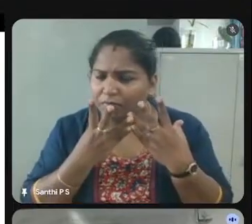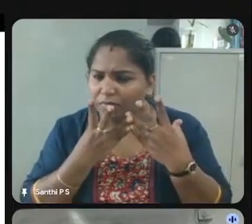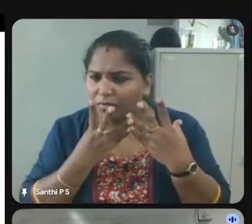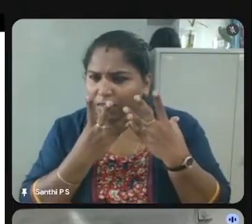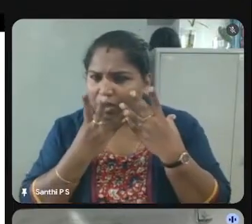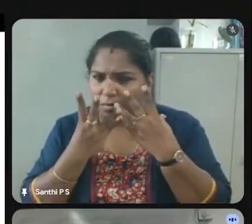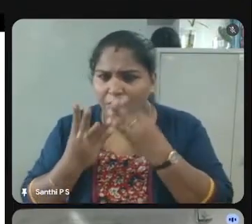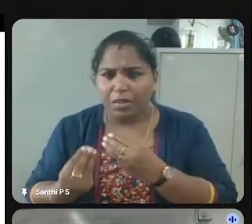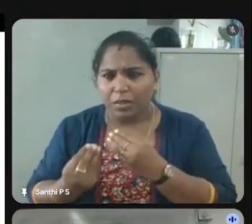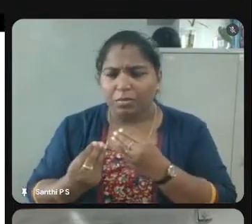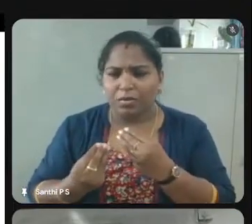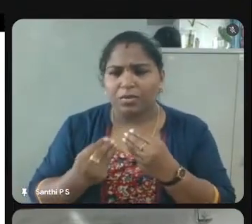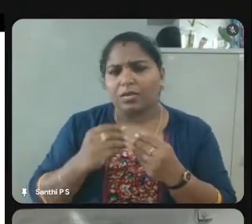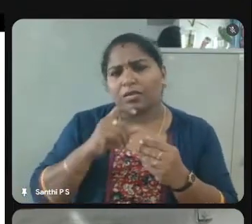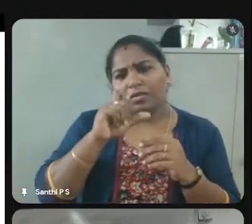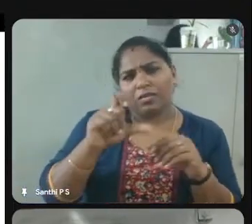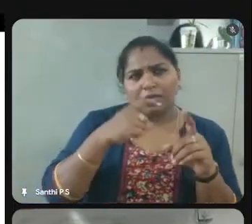10 C++, A++, B++, B.